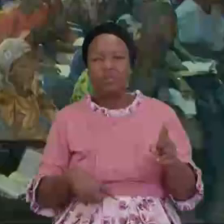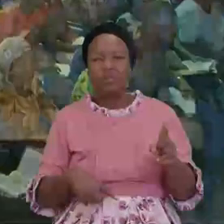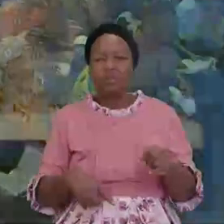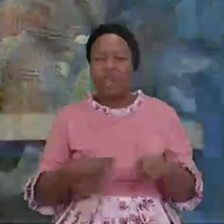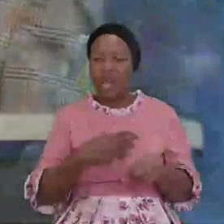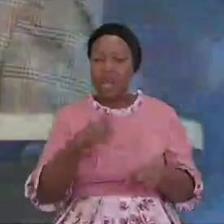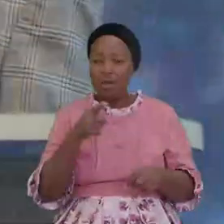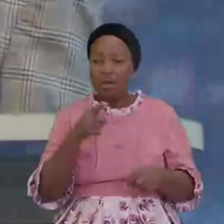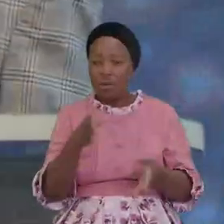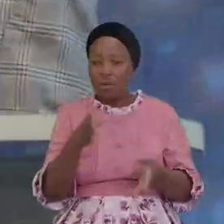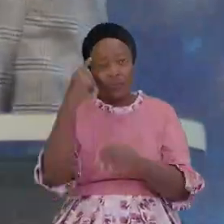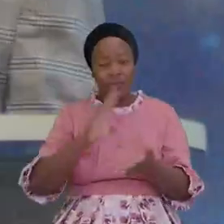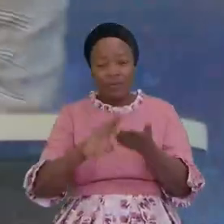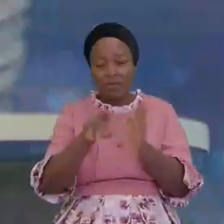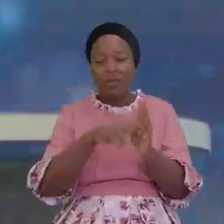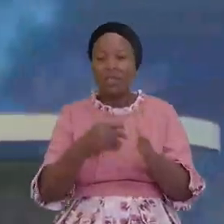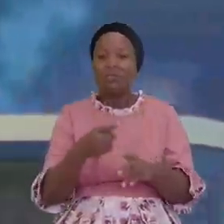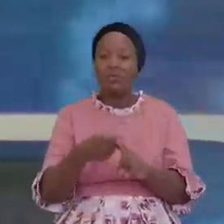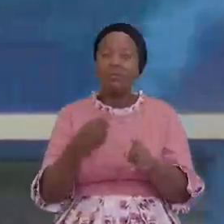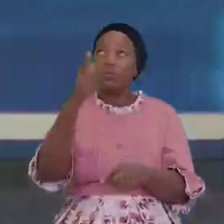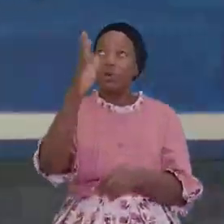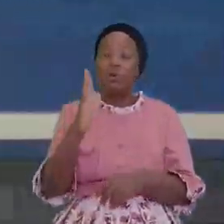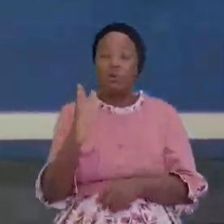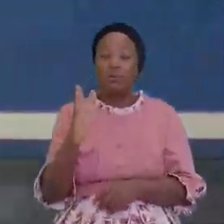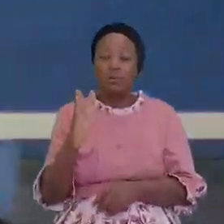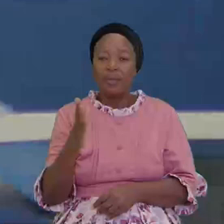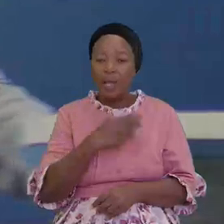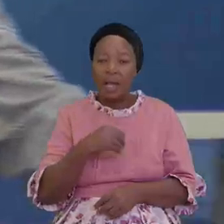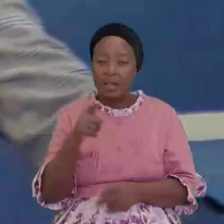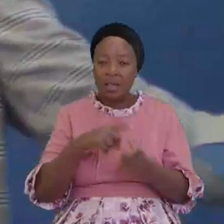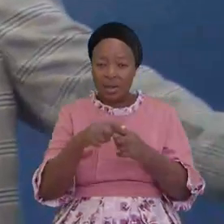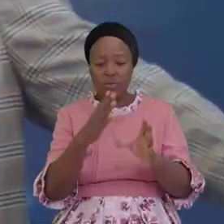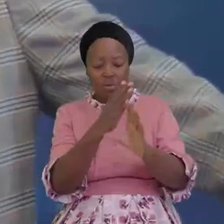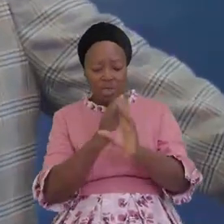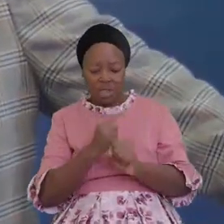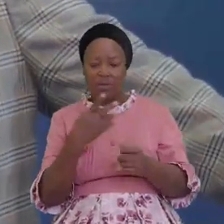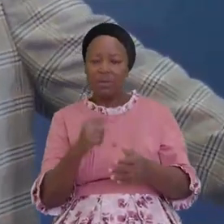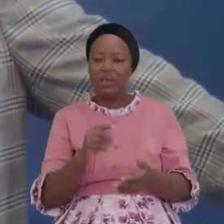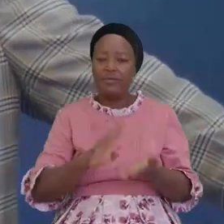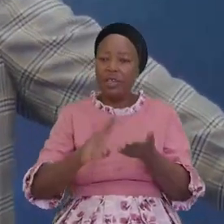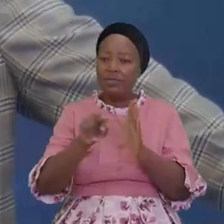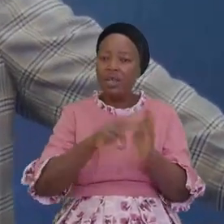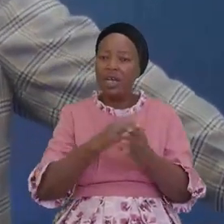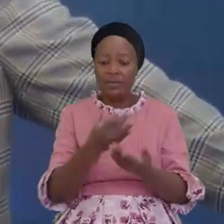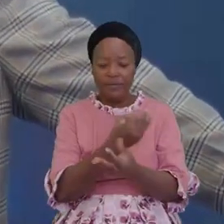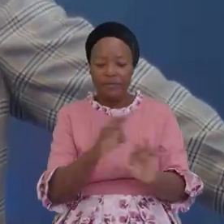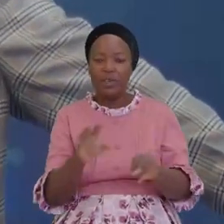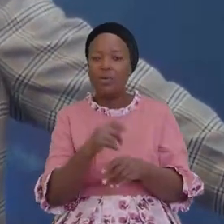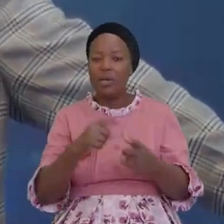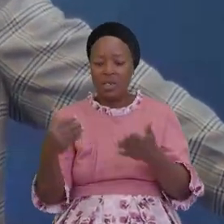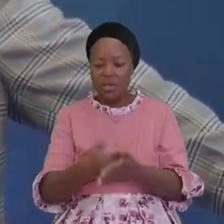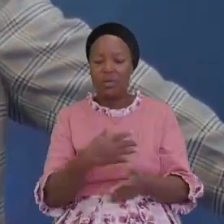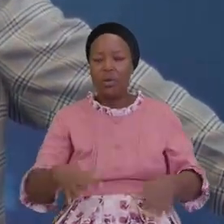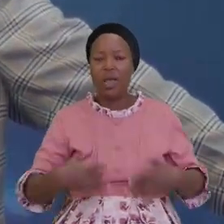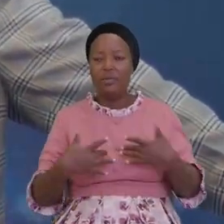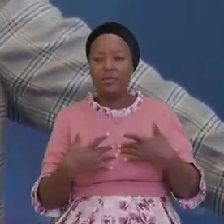Mais si tu viens au Seigneur et tu demandes le pardon de Dieu, et tu reçois